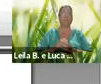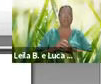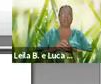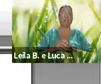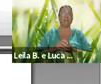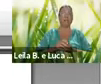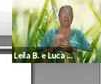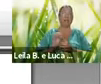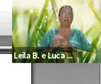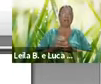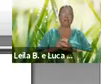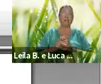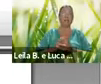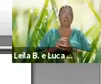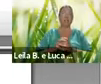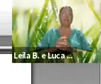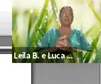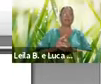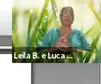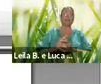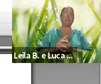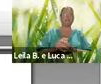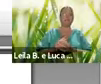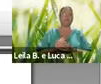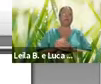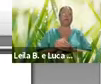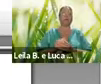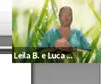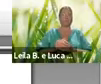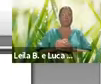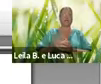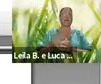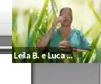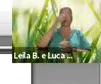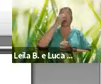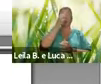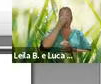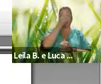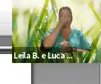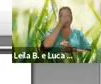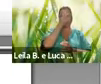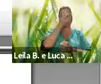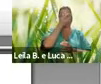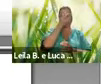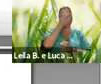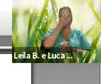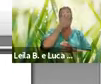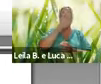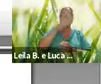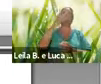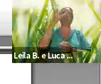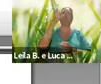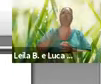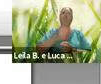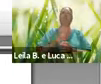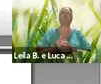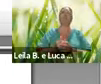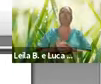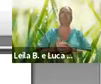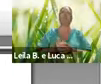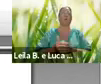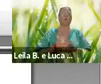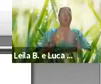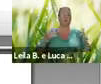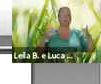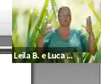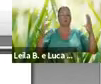si influenzano a vicenda tramite gli agenti mentali che producono, ossia tutta questa energia, no, che loro